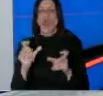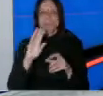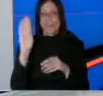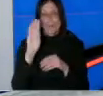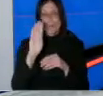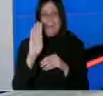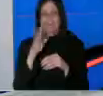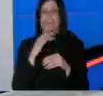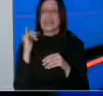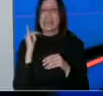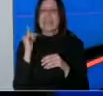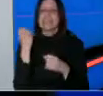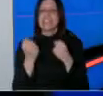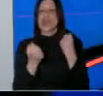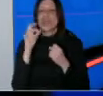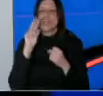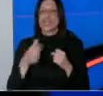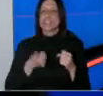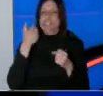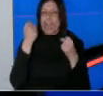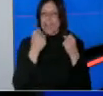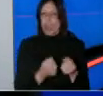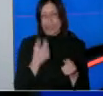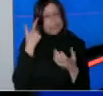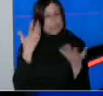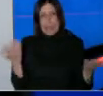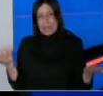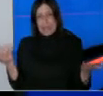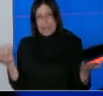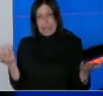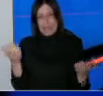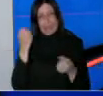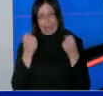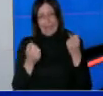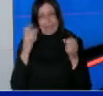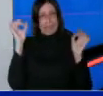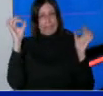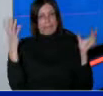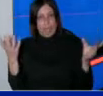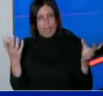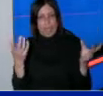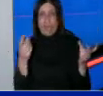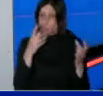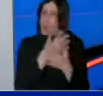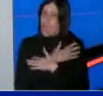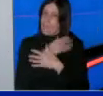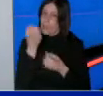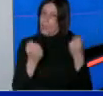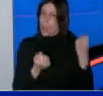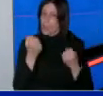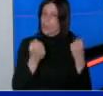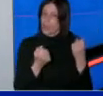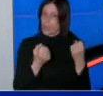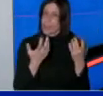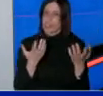ראש ממשלה. איזה אוטו יש לשר הביטחון? אין לי מושג. רכב שרד מפואר. הוא אוהב את האוטו. הוא אוהב את האוטו. הוא עשה הייטק, יש לו